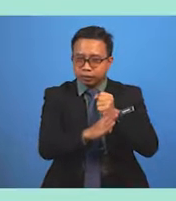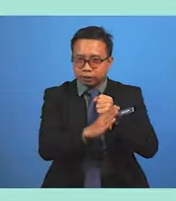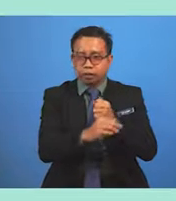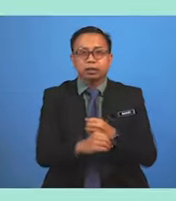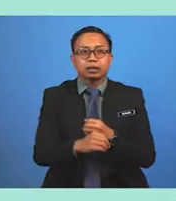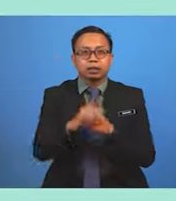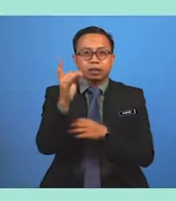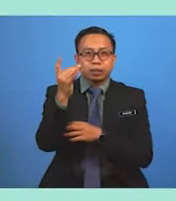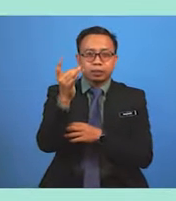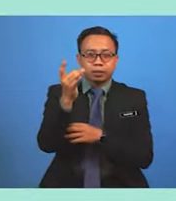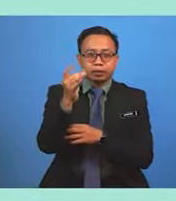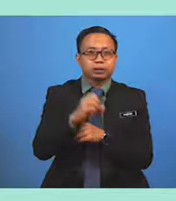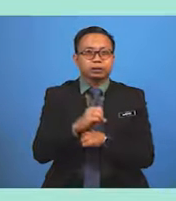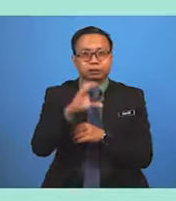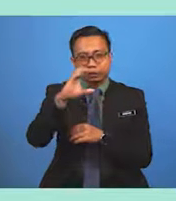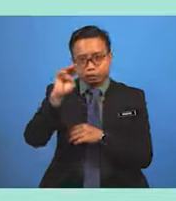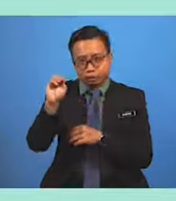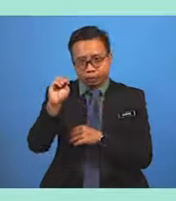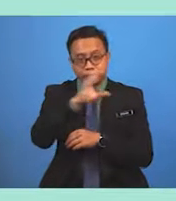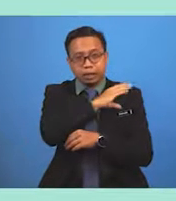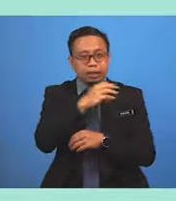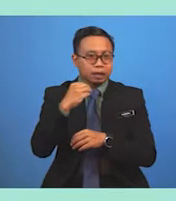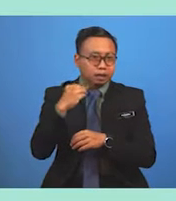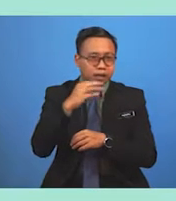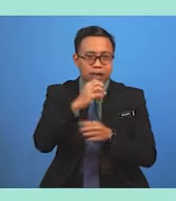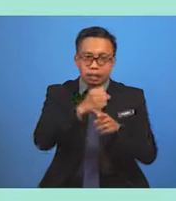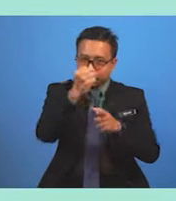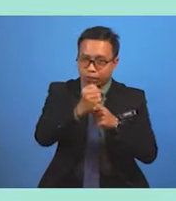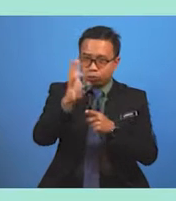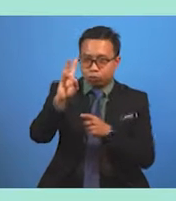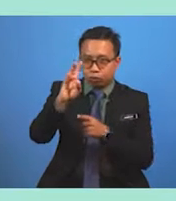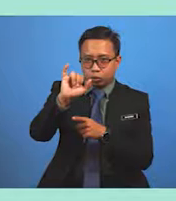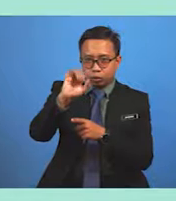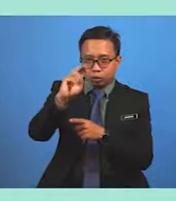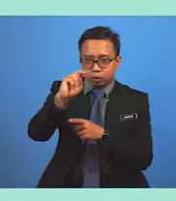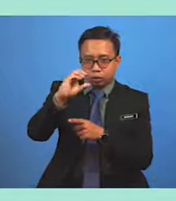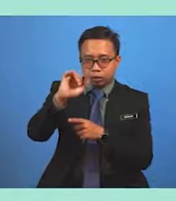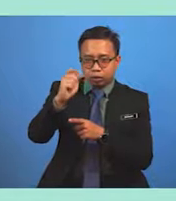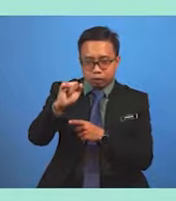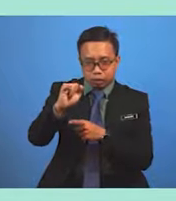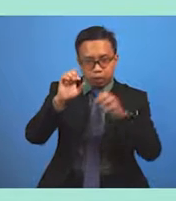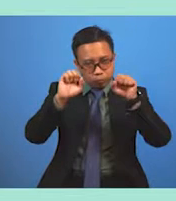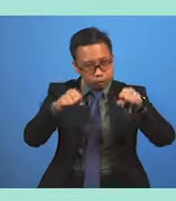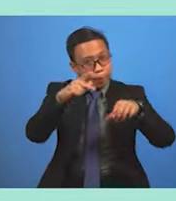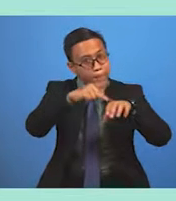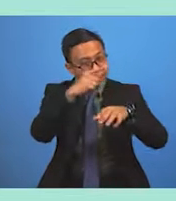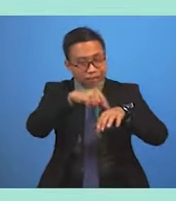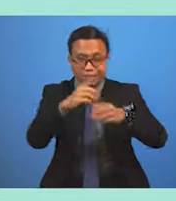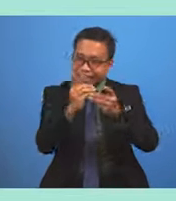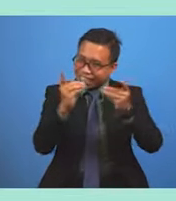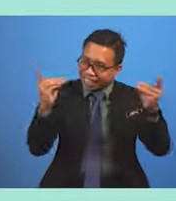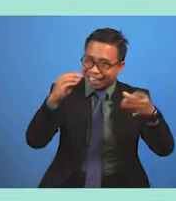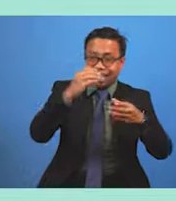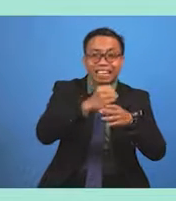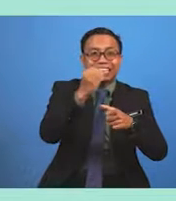bukaan 18 cm atau 7 inci boleh dipasang di darat dan di dalam air yang